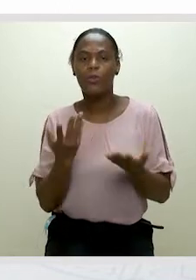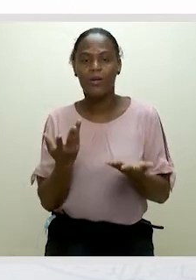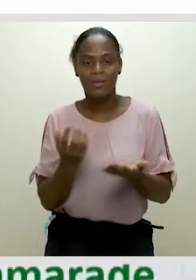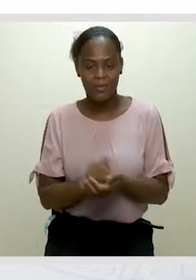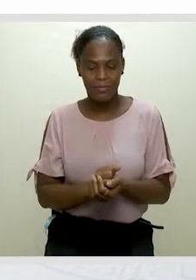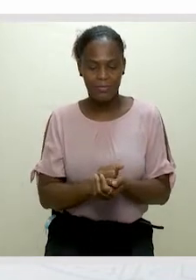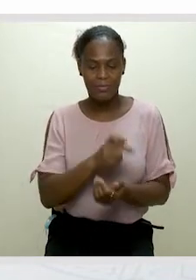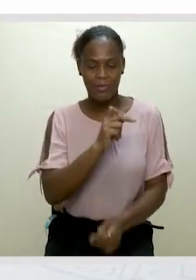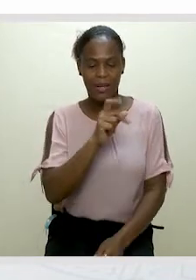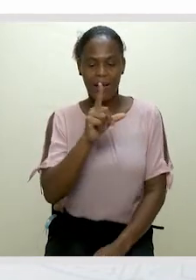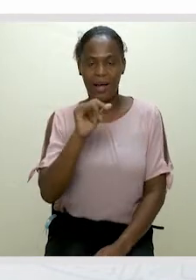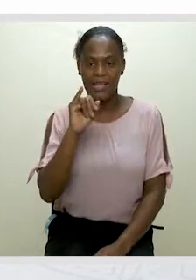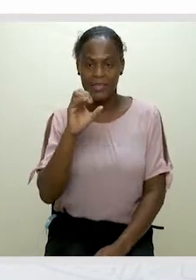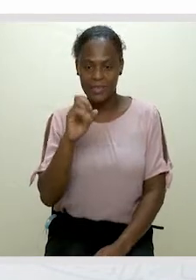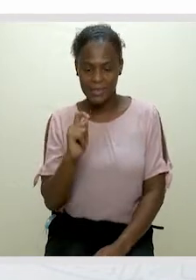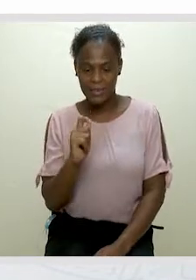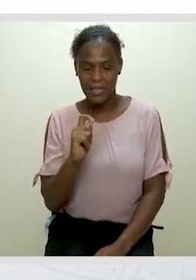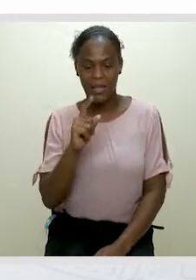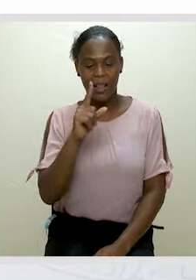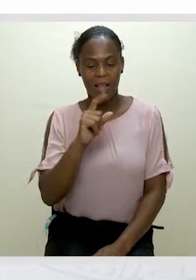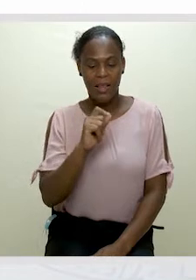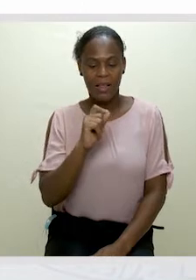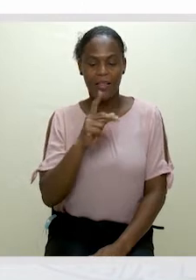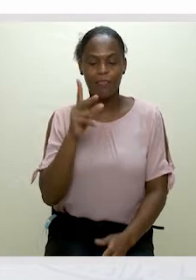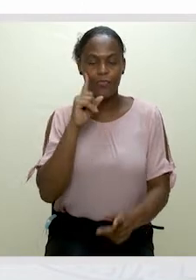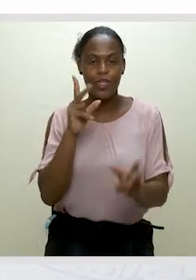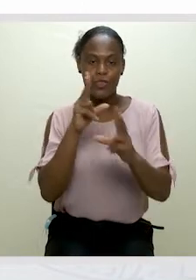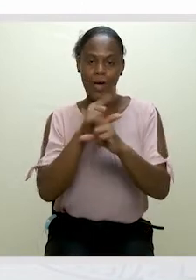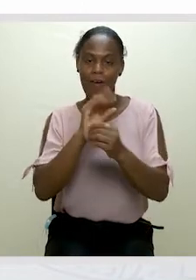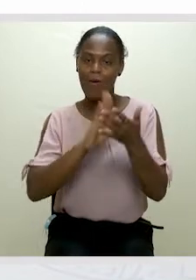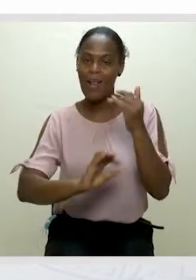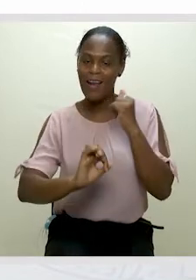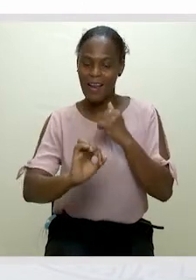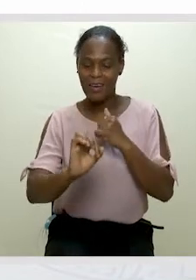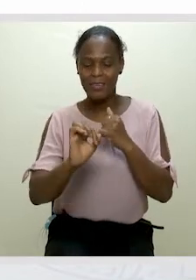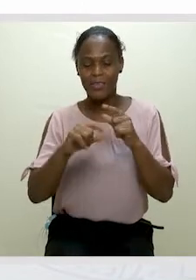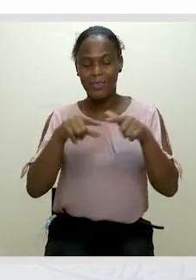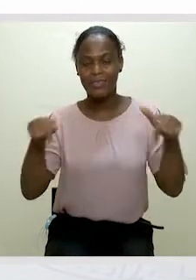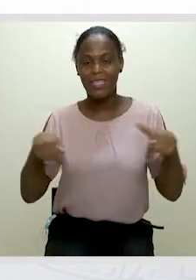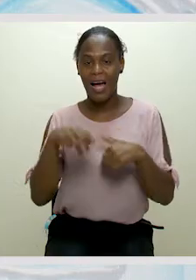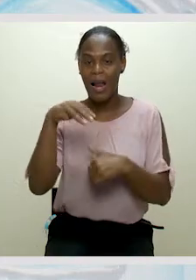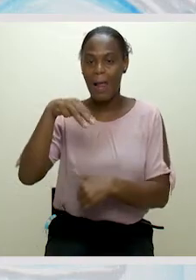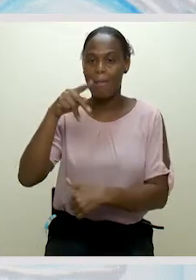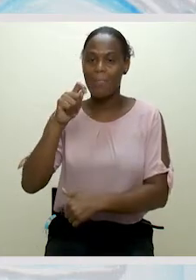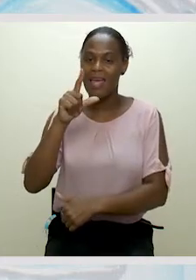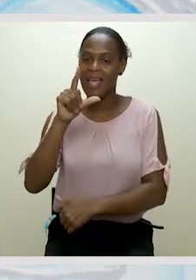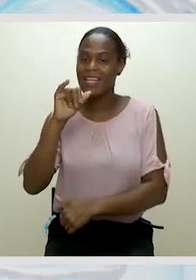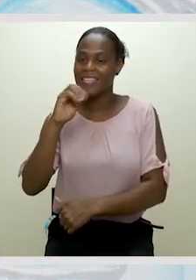Alice est la nouvelle camarade de classe de Mélissa.